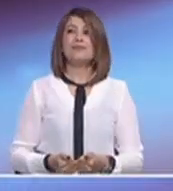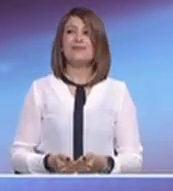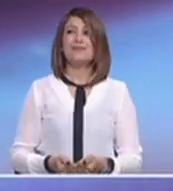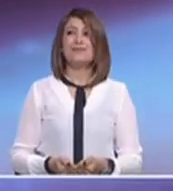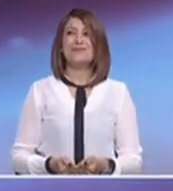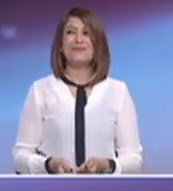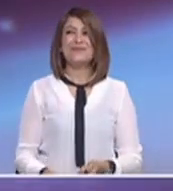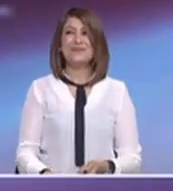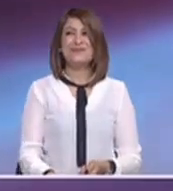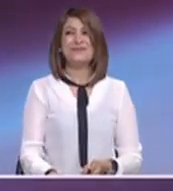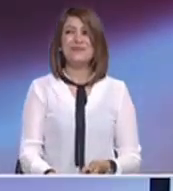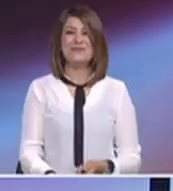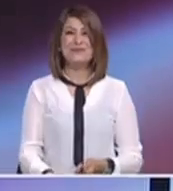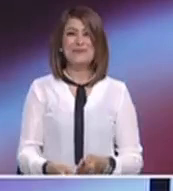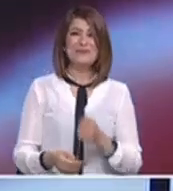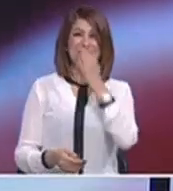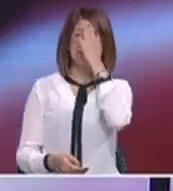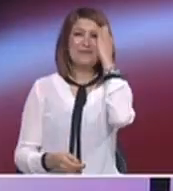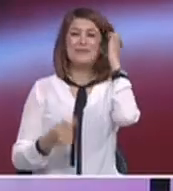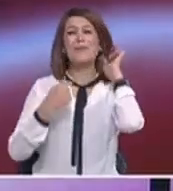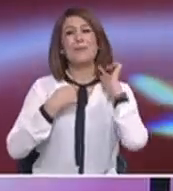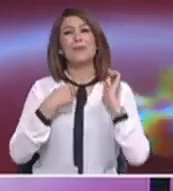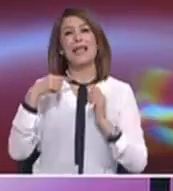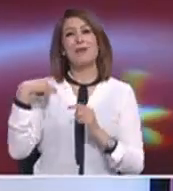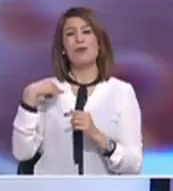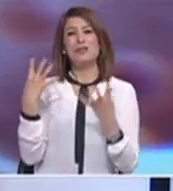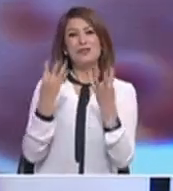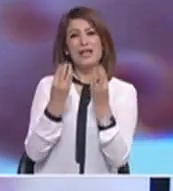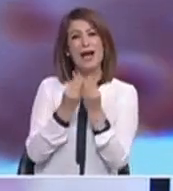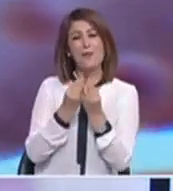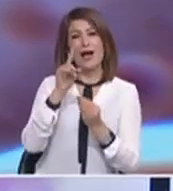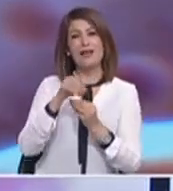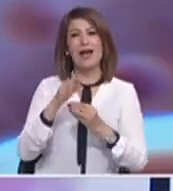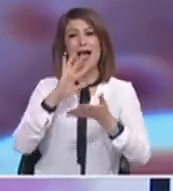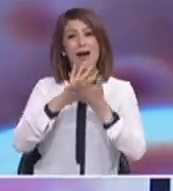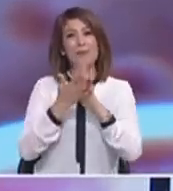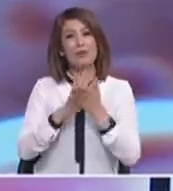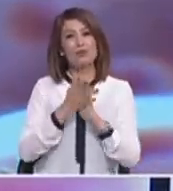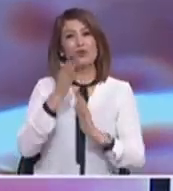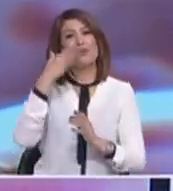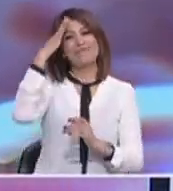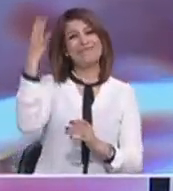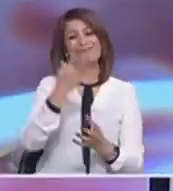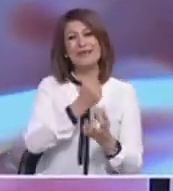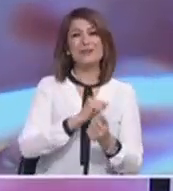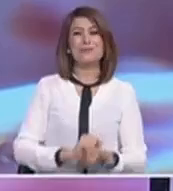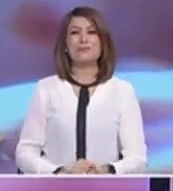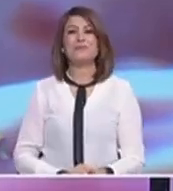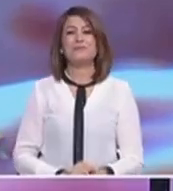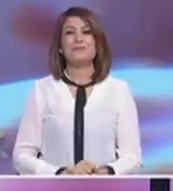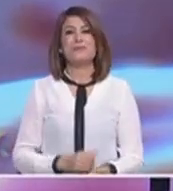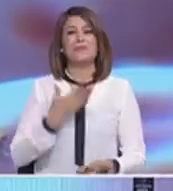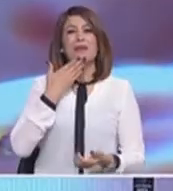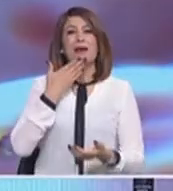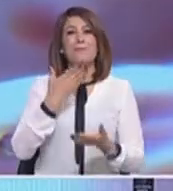ايضا المختصه في لغه الاشارات السيده سهام على ومرحبه بها اذن مره